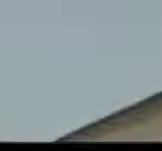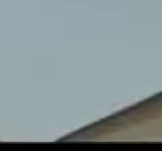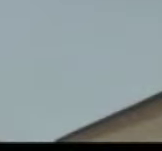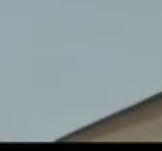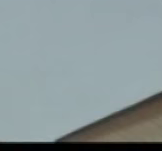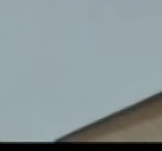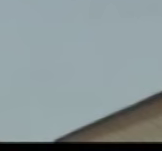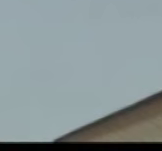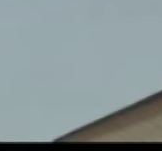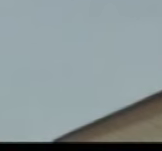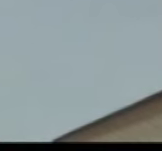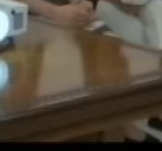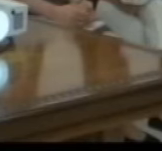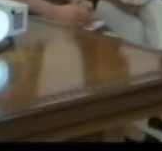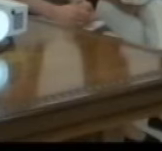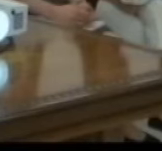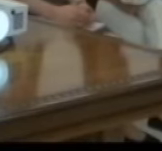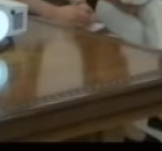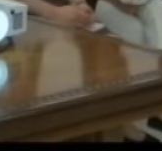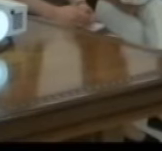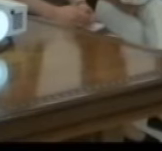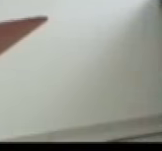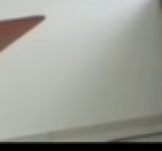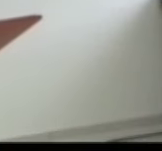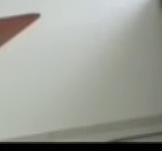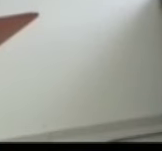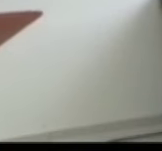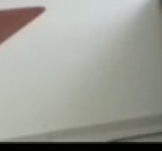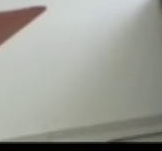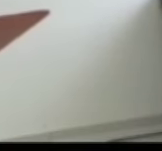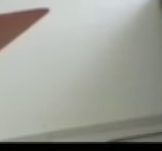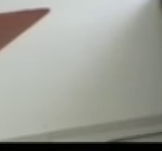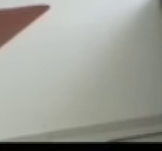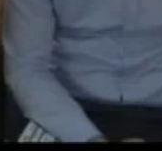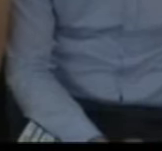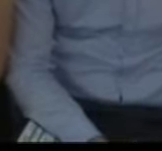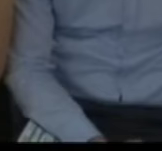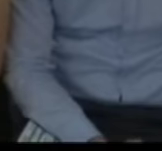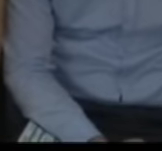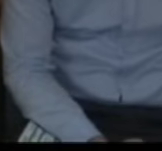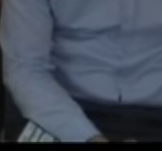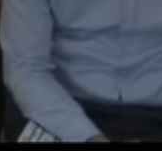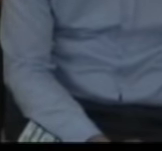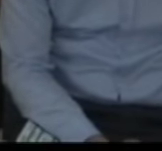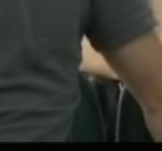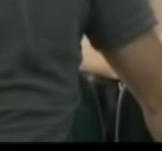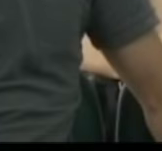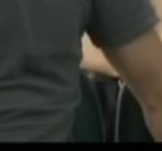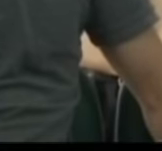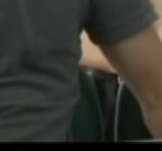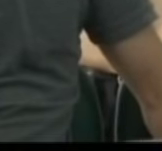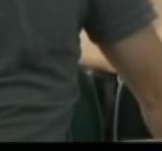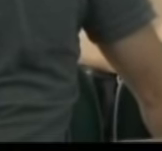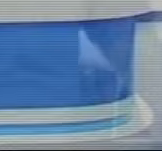Семичане получили консультации, как быть в курсе своих пенсионных накоплений. Городской филиал Единого пенсионного фонда провел день открытых